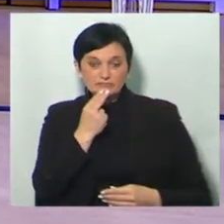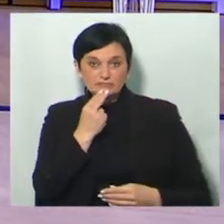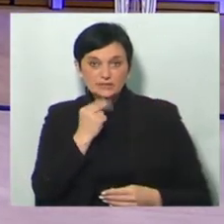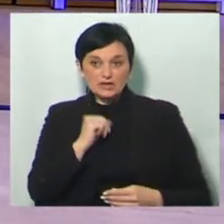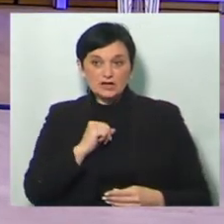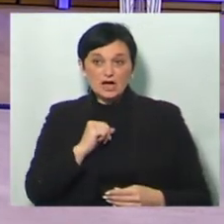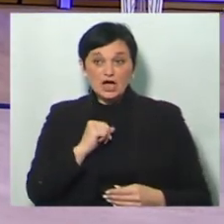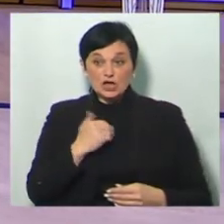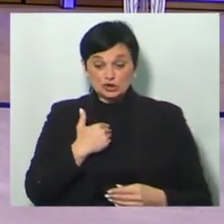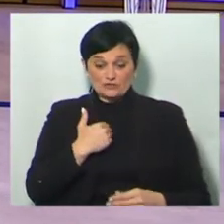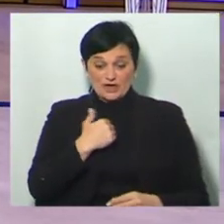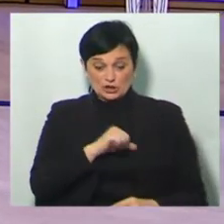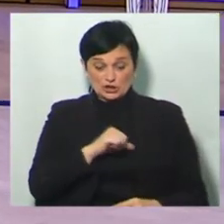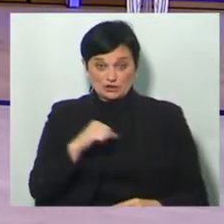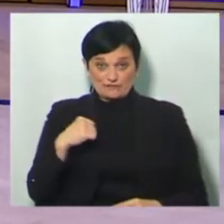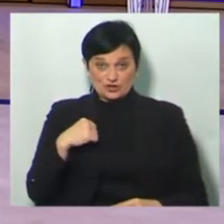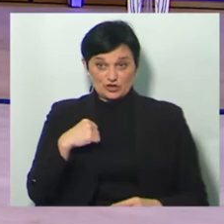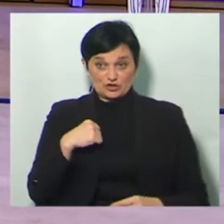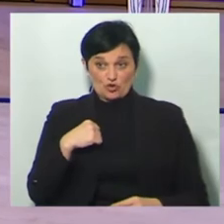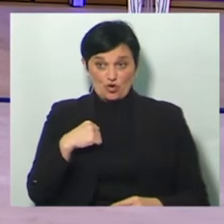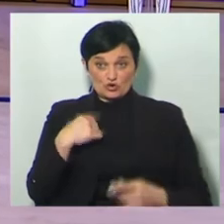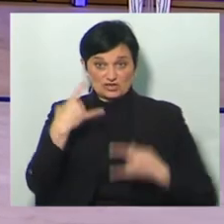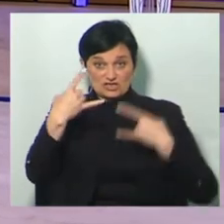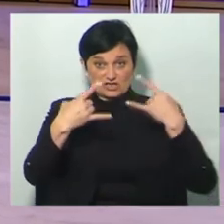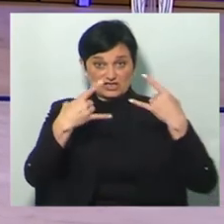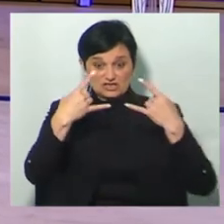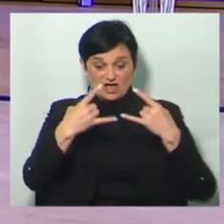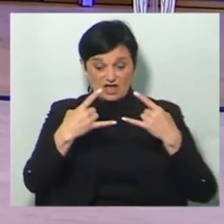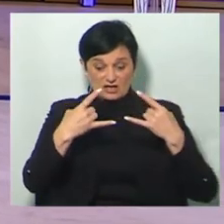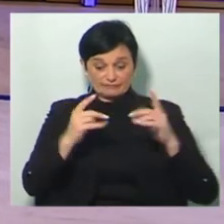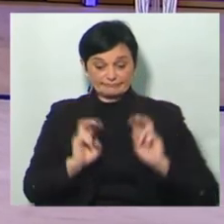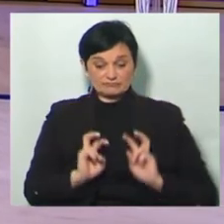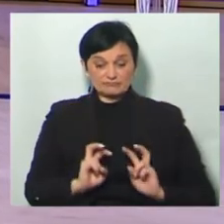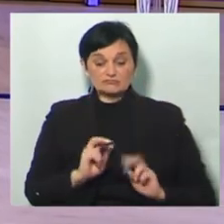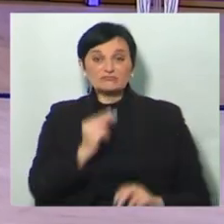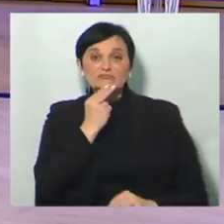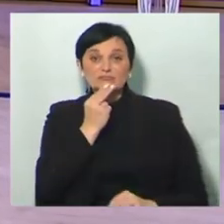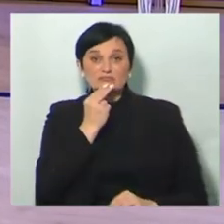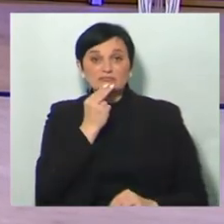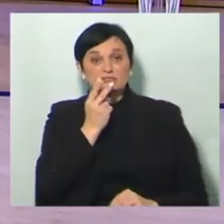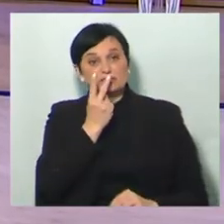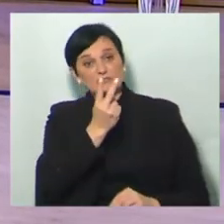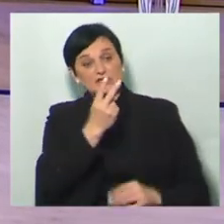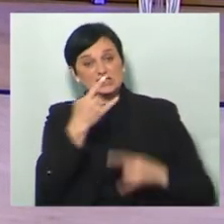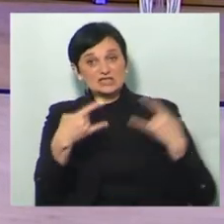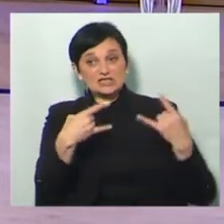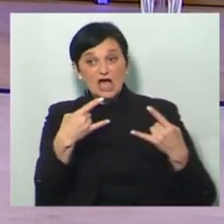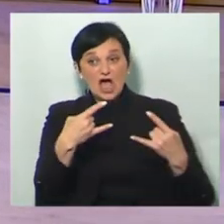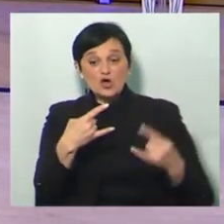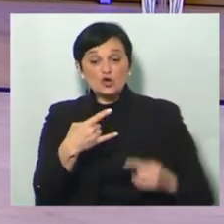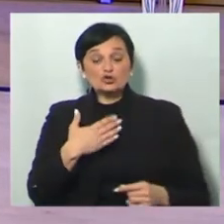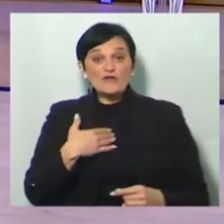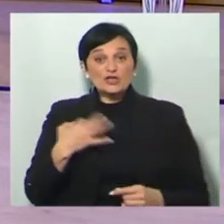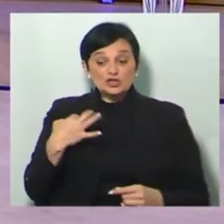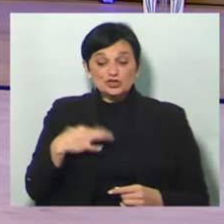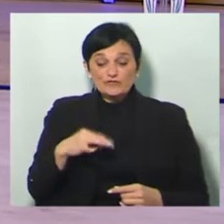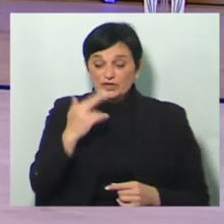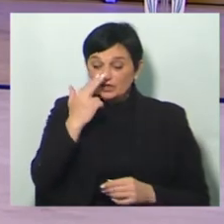როდესაც ჩვენ თვითონ ტელევიზორის წინ ვიკვებებით და როდესაც რაც მთავარია ჩვენს შვილებს